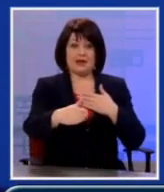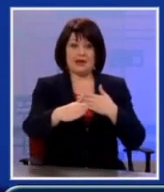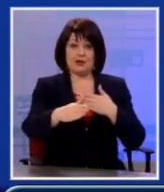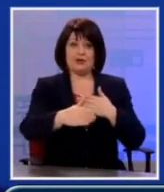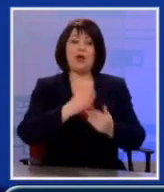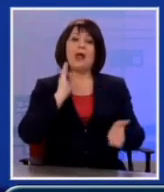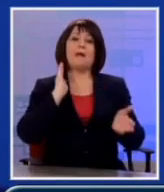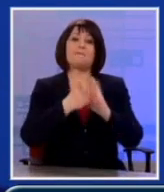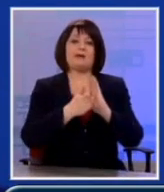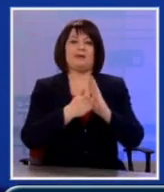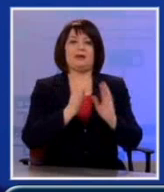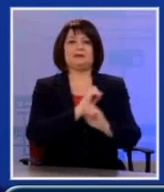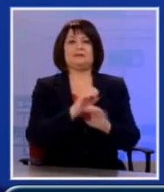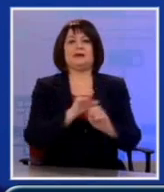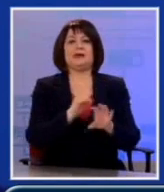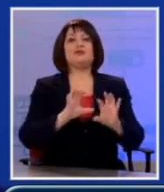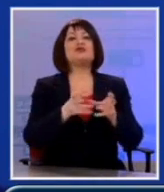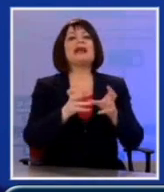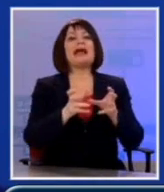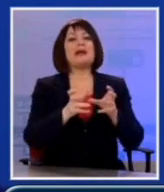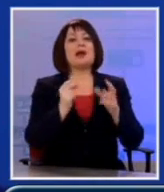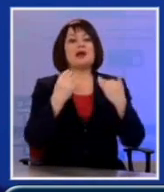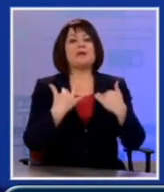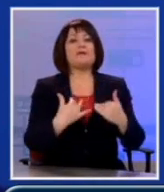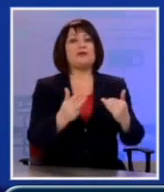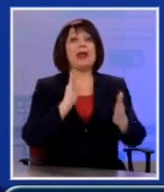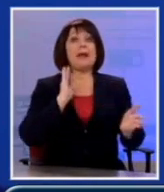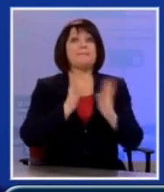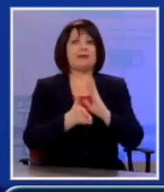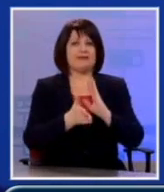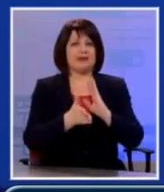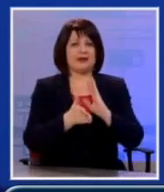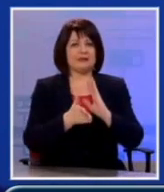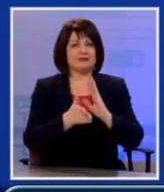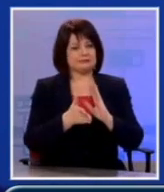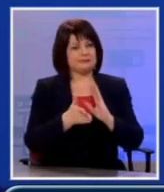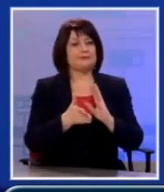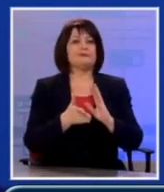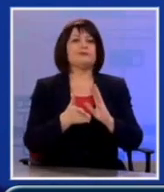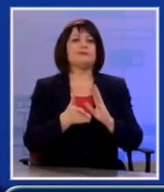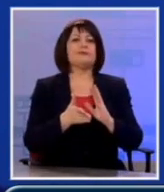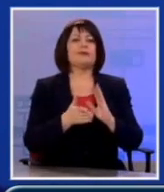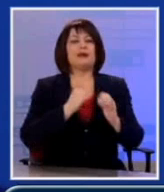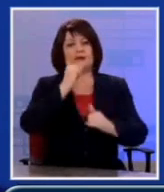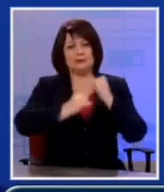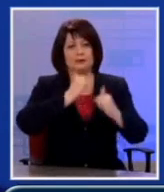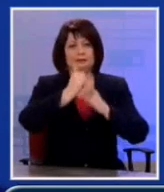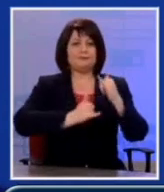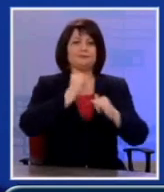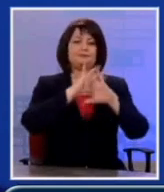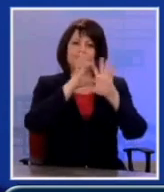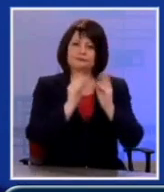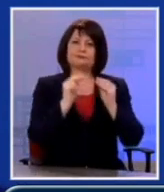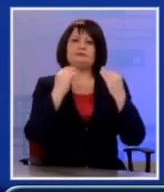μεταδίδονται απευθείας από το κανάλι της Βουλής, αλλά και στο διαδίκτυο, όλες